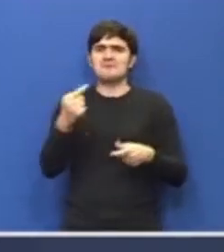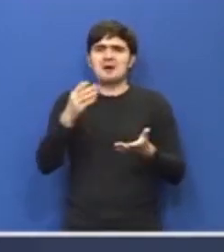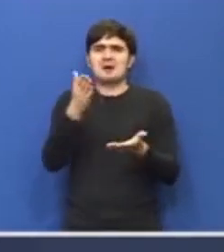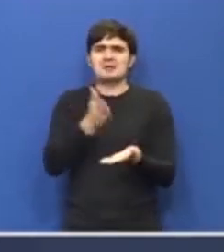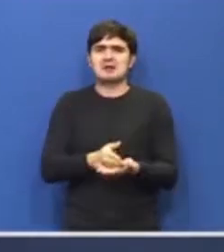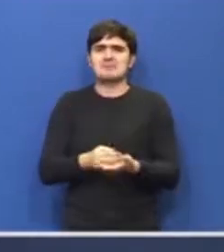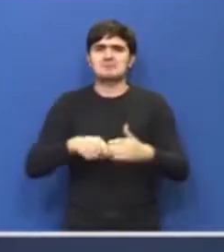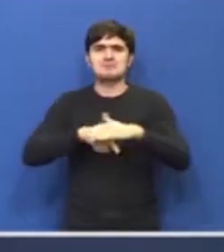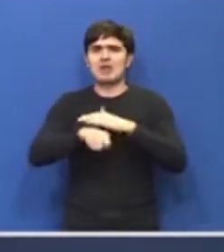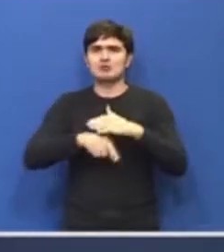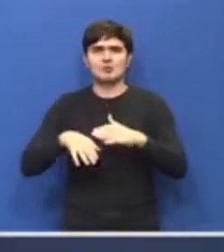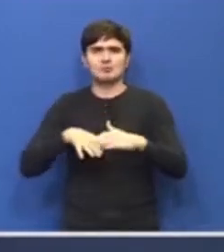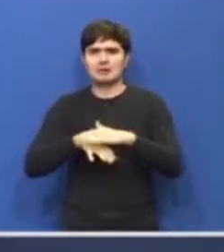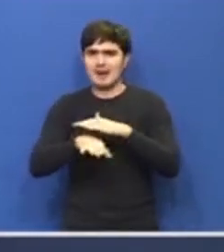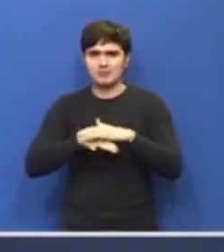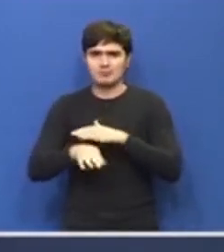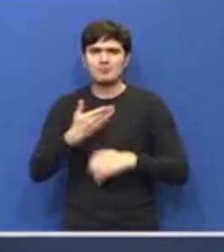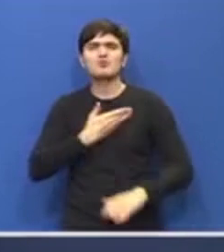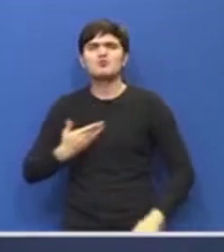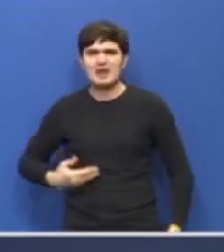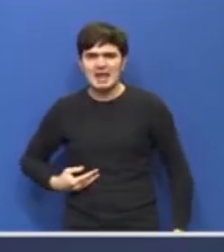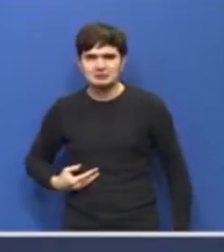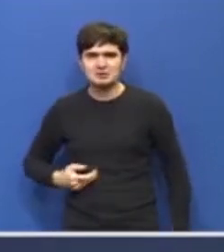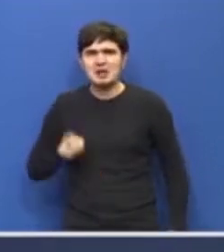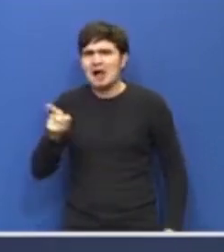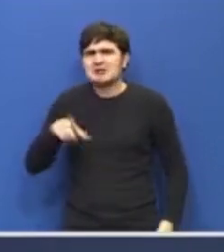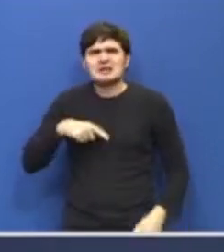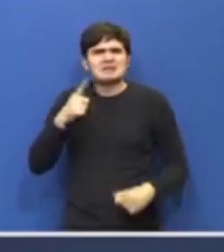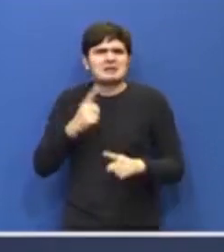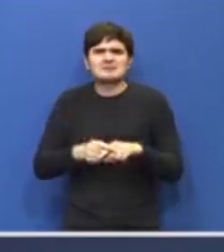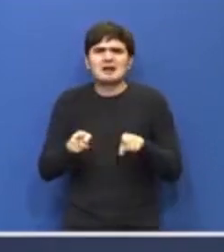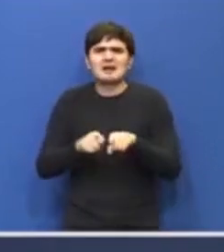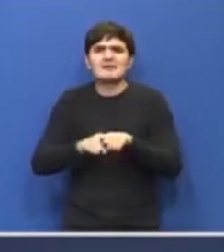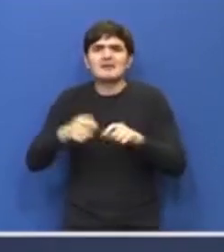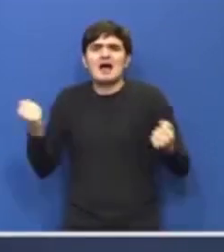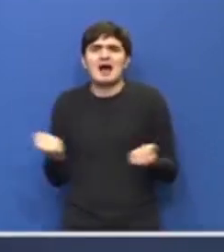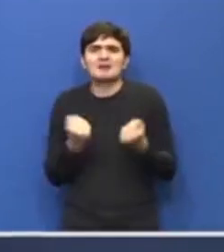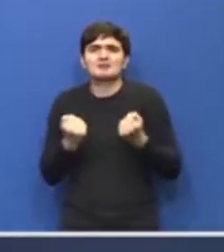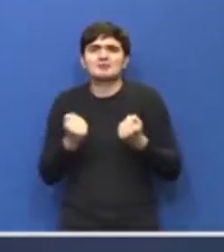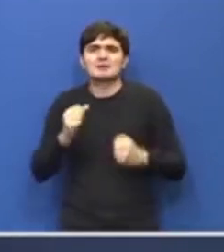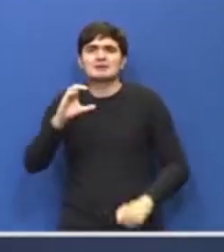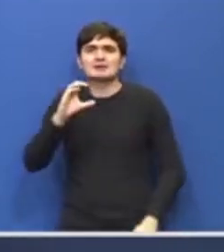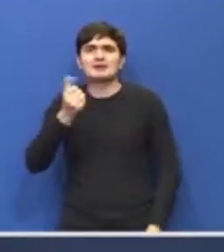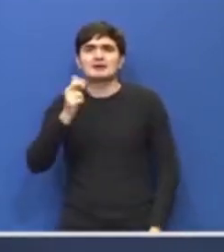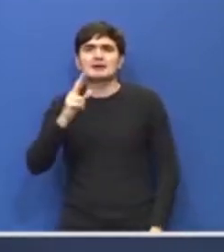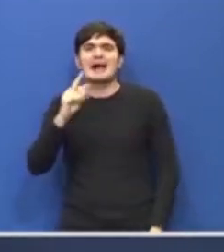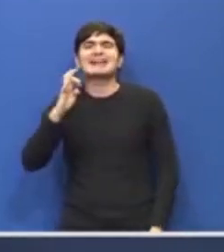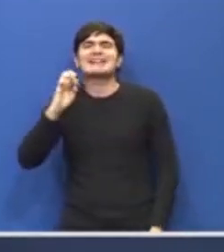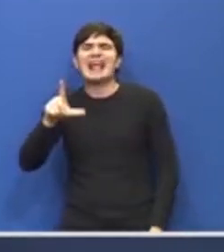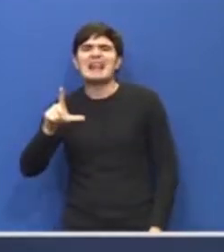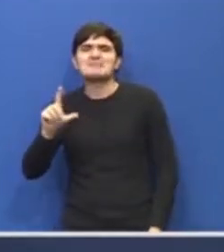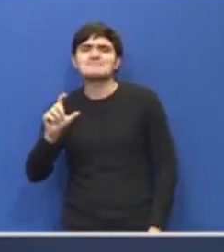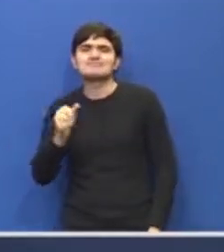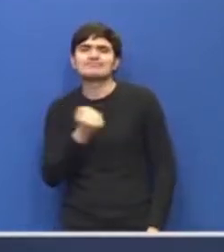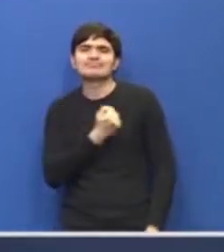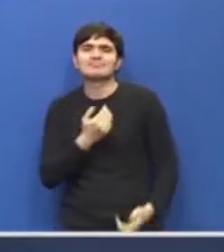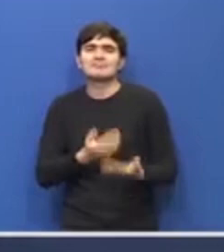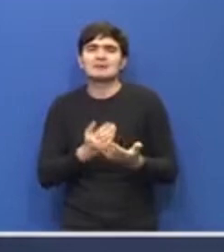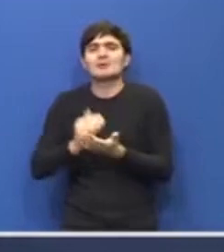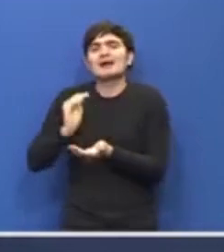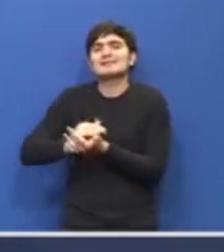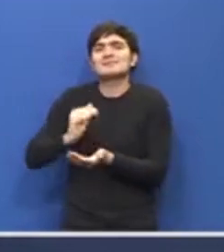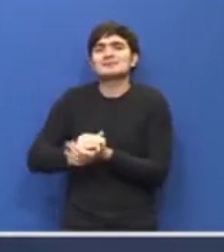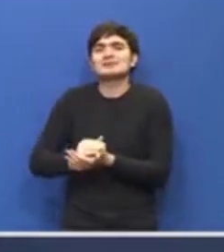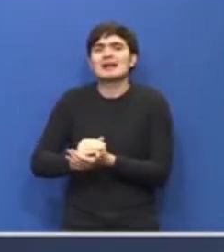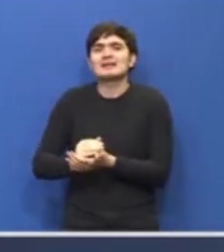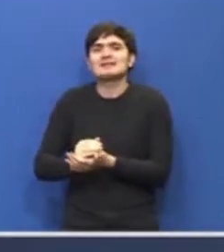metroului bucureștean a fost exact o acțiune de tip cartel pentru păstrarea sursei puterii